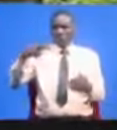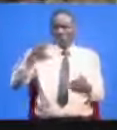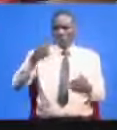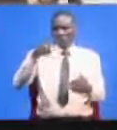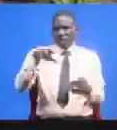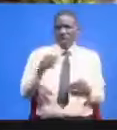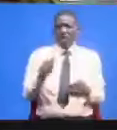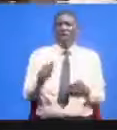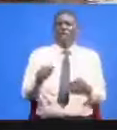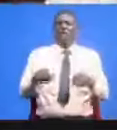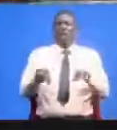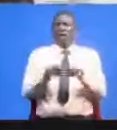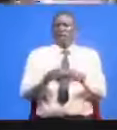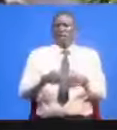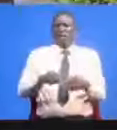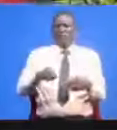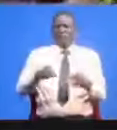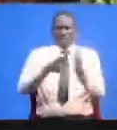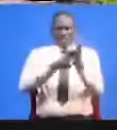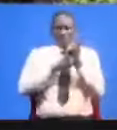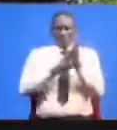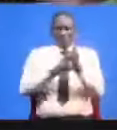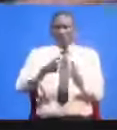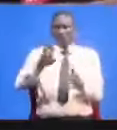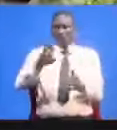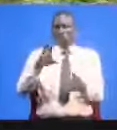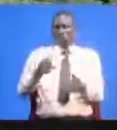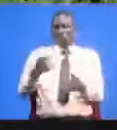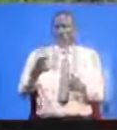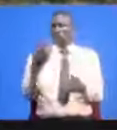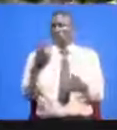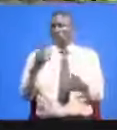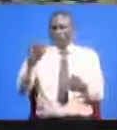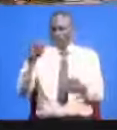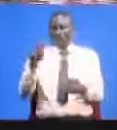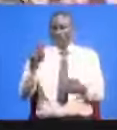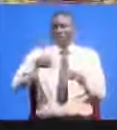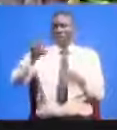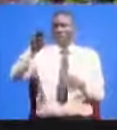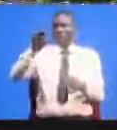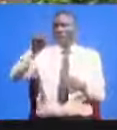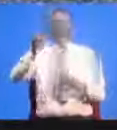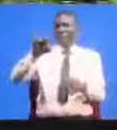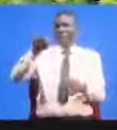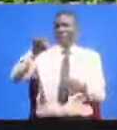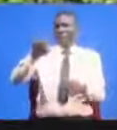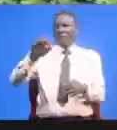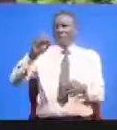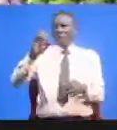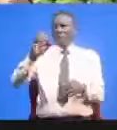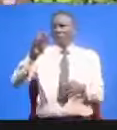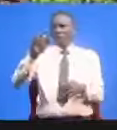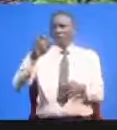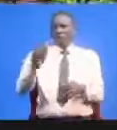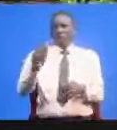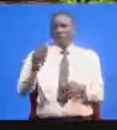Momanyi kama mwakilishi wa wadi wa wilaya 31A kwenye jimbo la Minnesota.